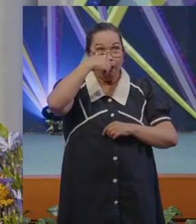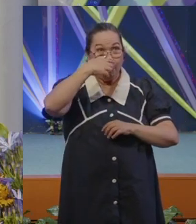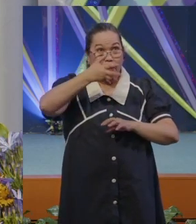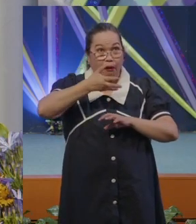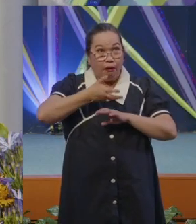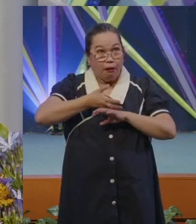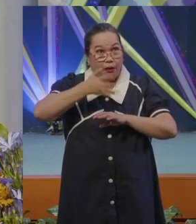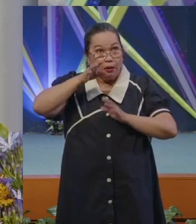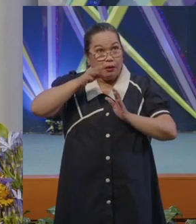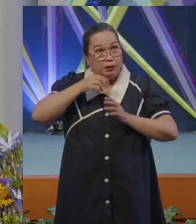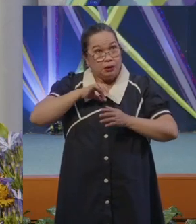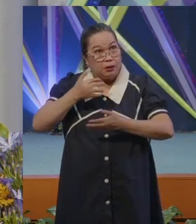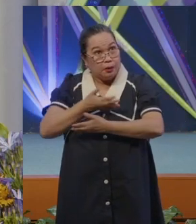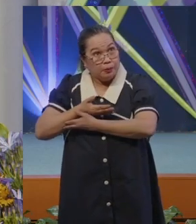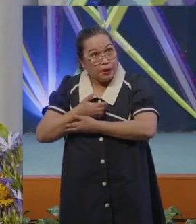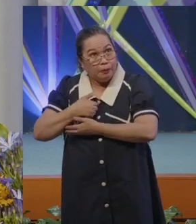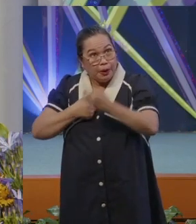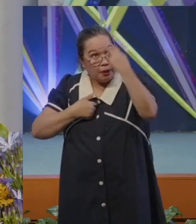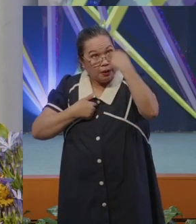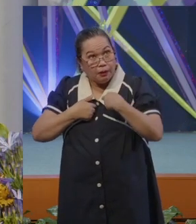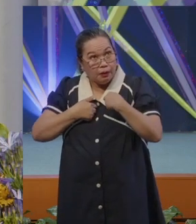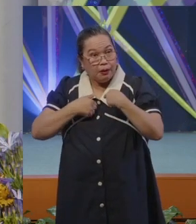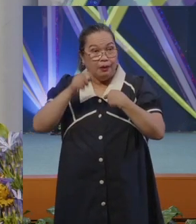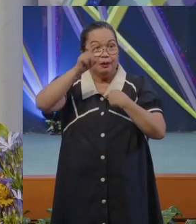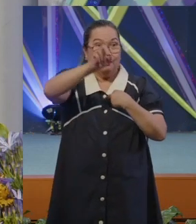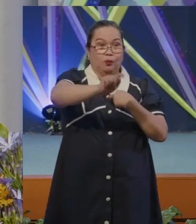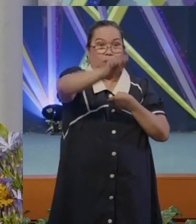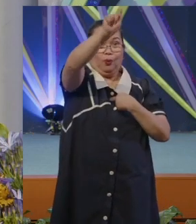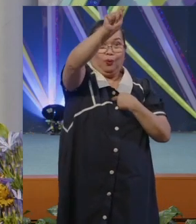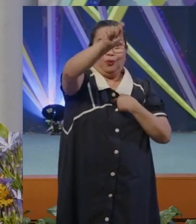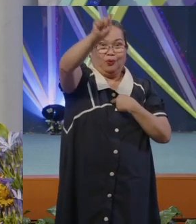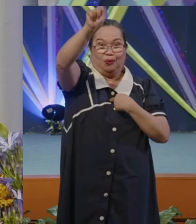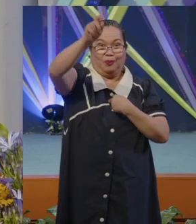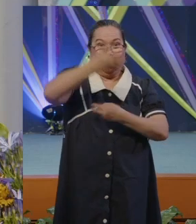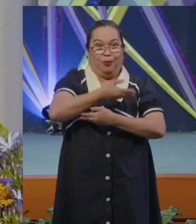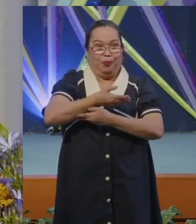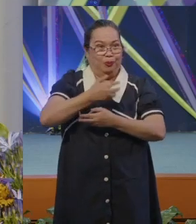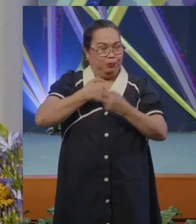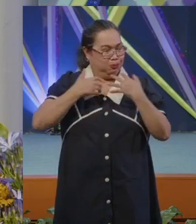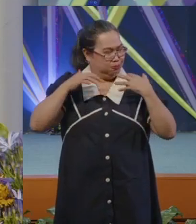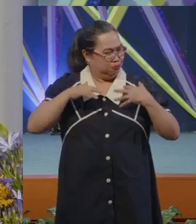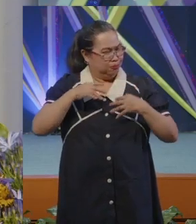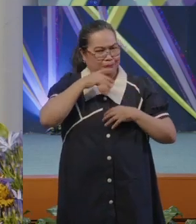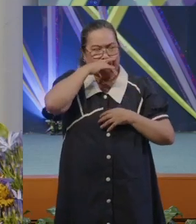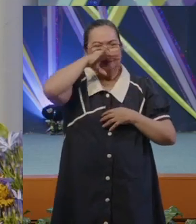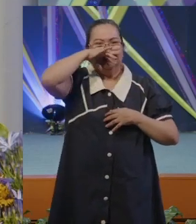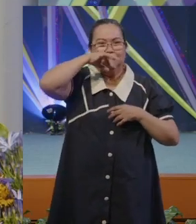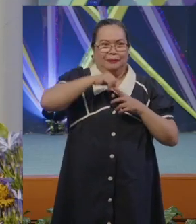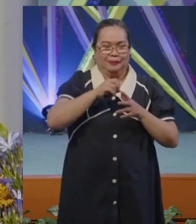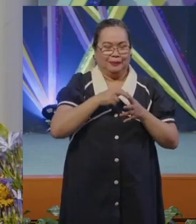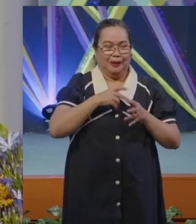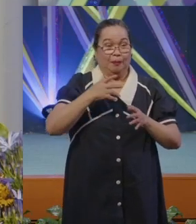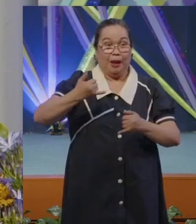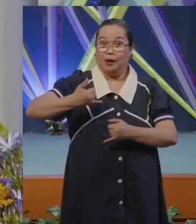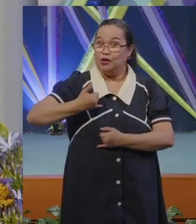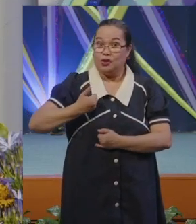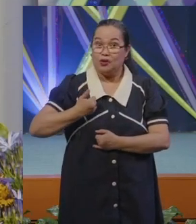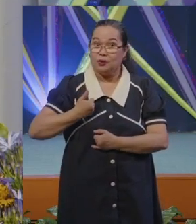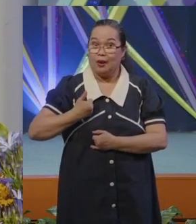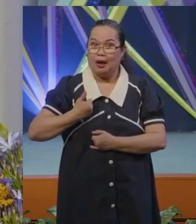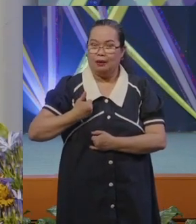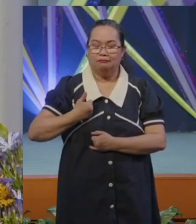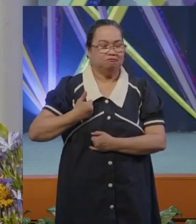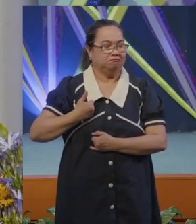Anak. Anak ni Anak, interesting, no? Pero nakita na rin ni Joshua na walang kasing lakas ang kapangyarihan